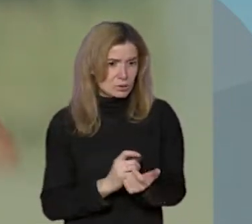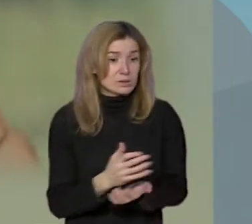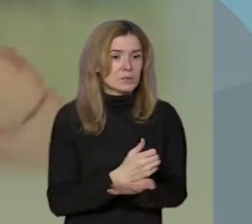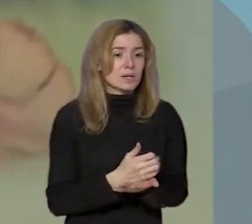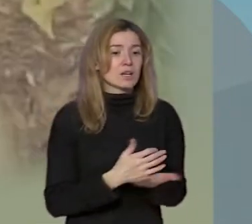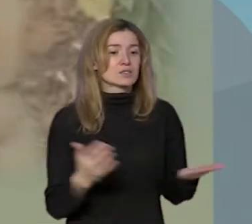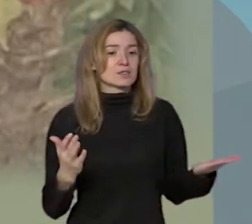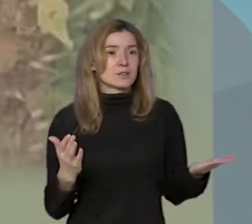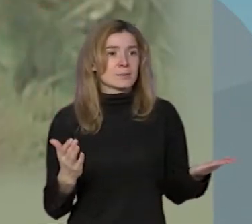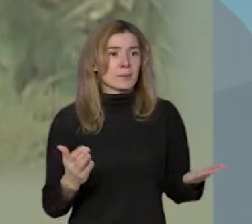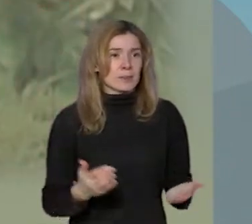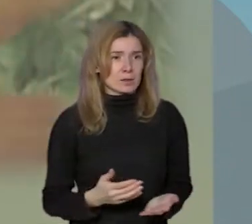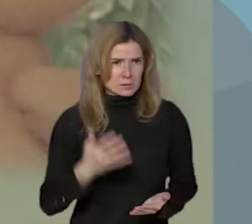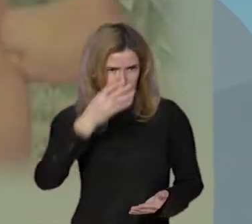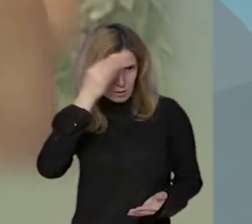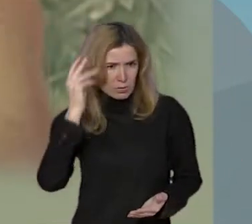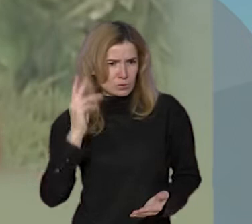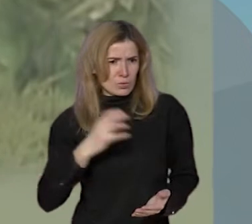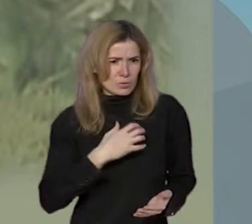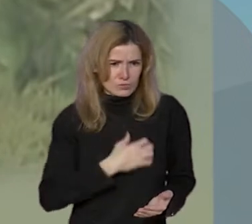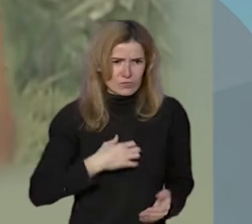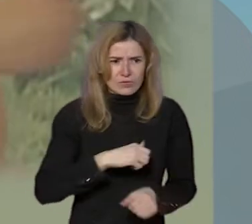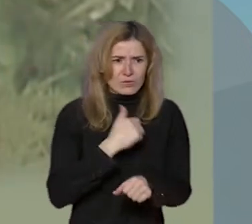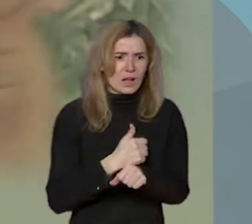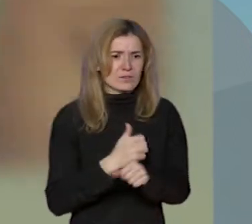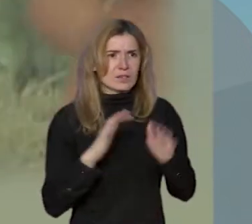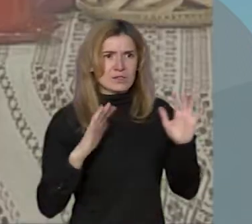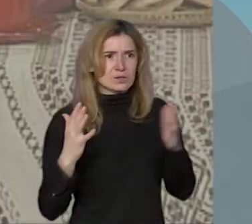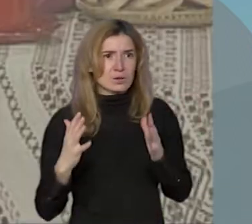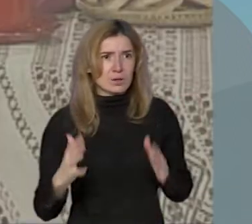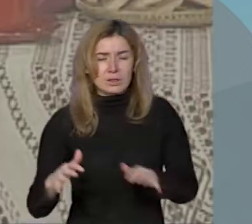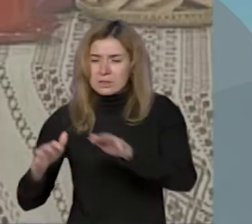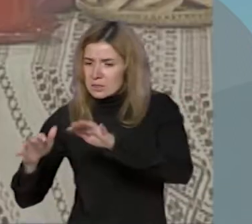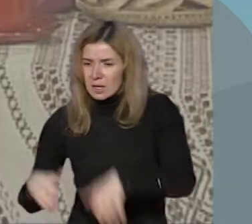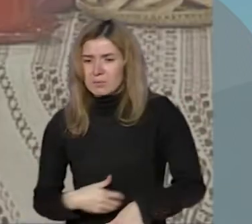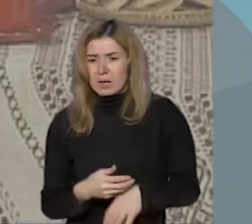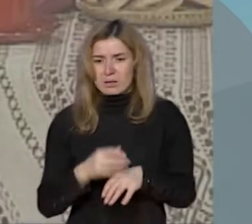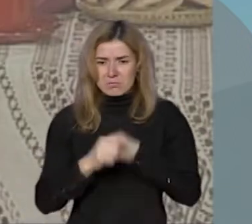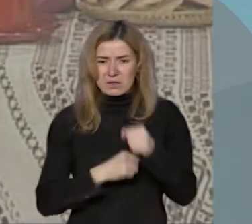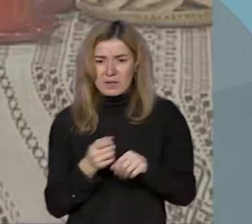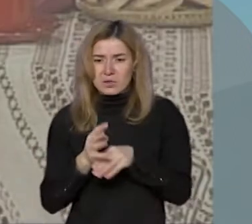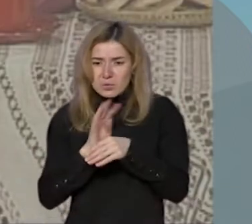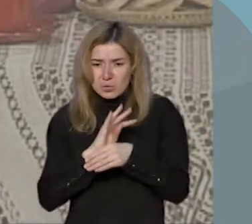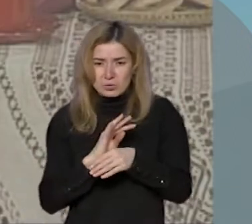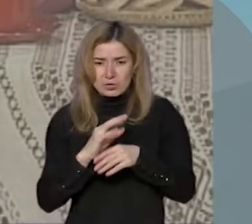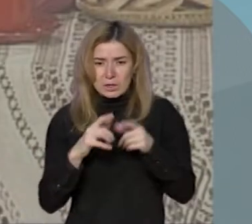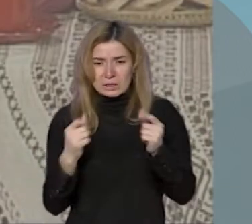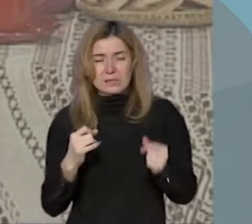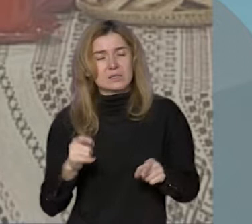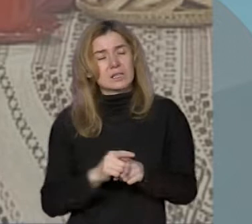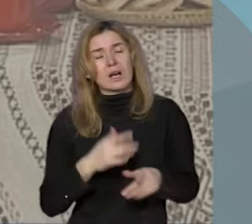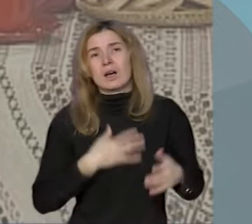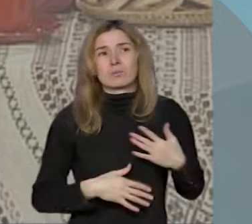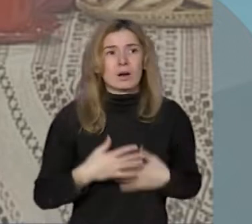мной собрался? Забыл, кто в лесу главный? Отобрал Мишутка листья у ежика и даже